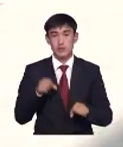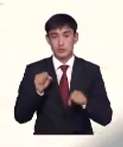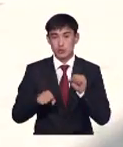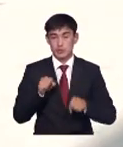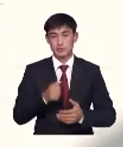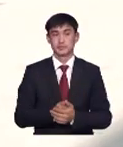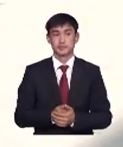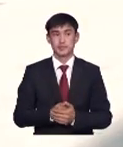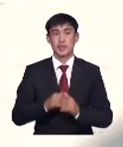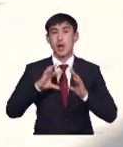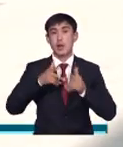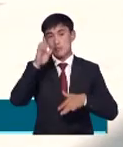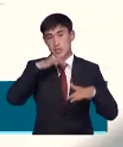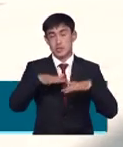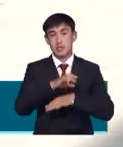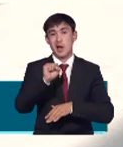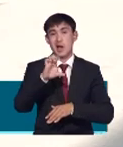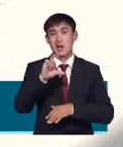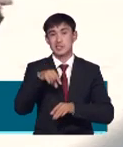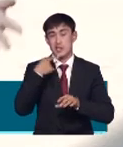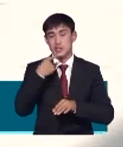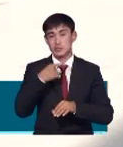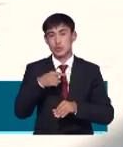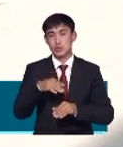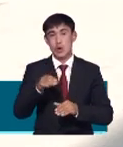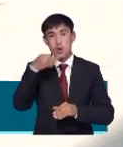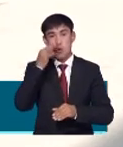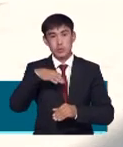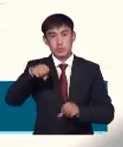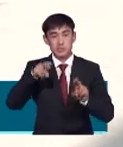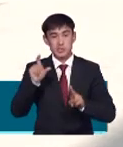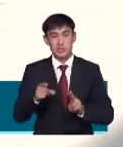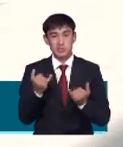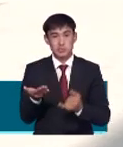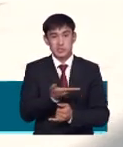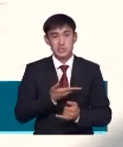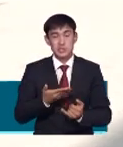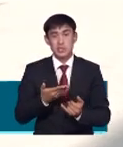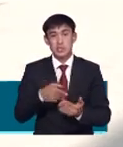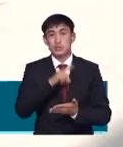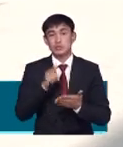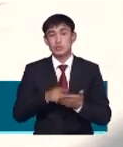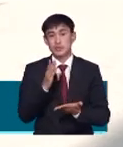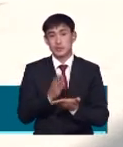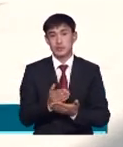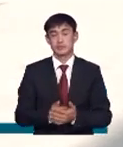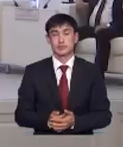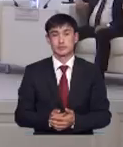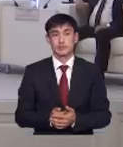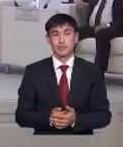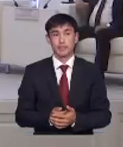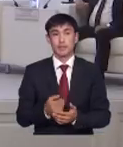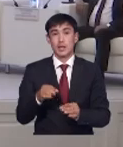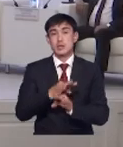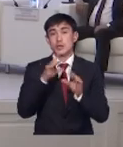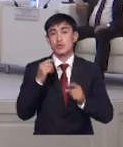Әлем елдеріндегі атом станциялары жайлы айтамыз. Онда білікті маман бар, біздеші деген сауалдың көкейде сайрайтыны рас.